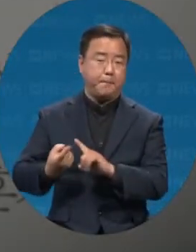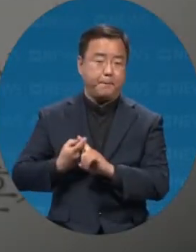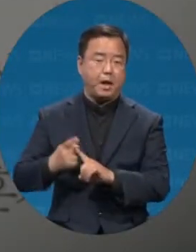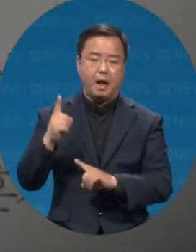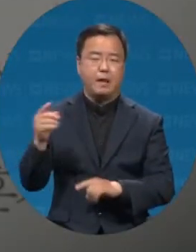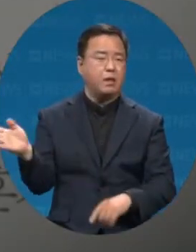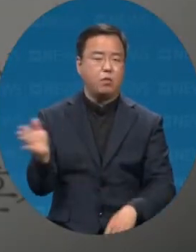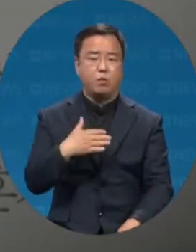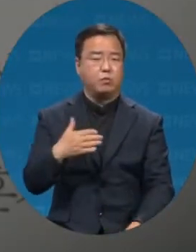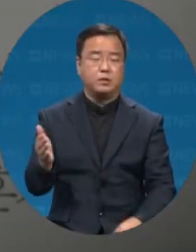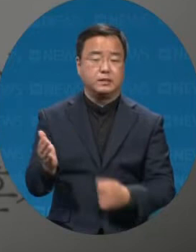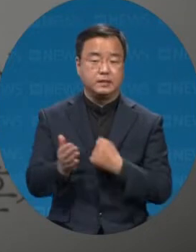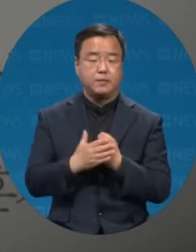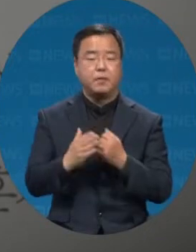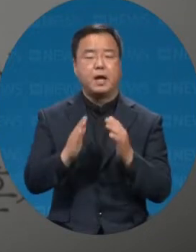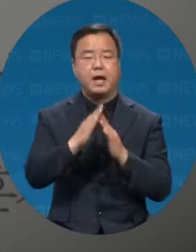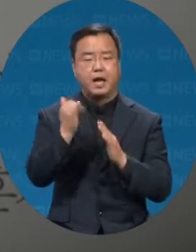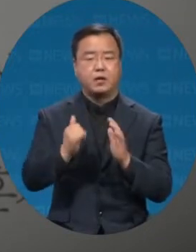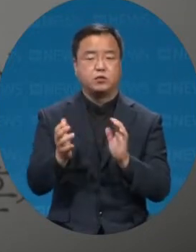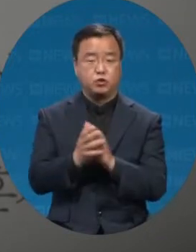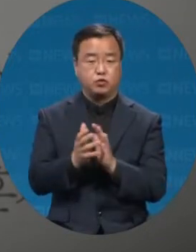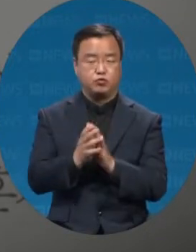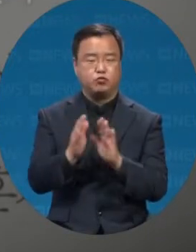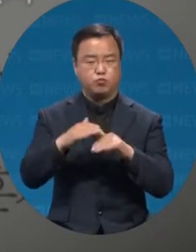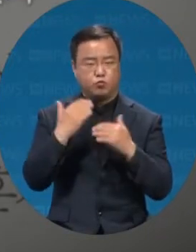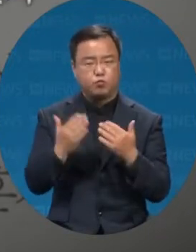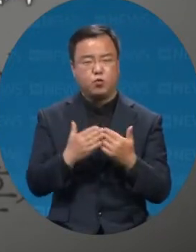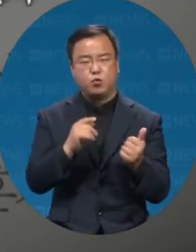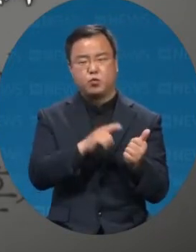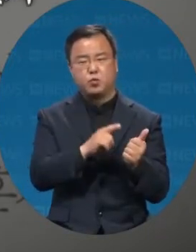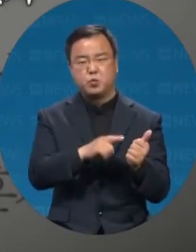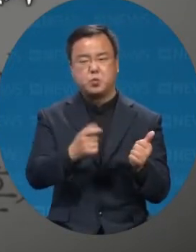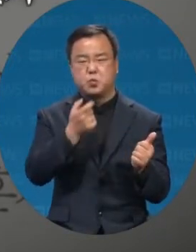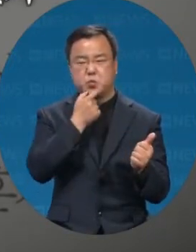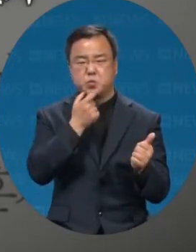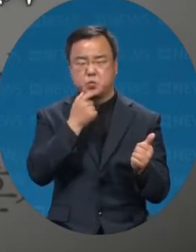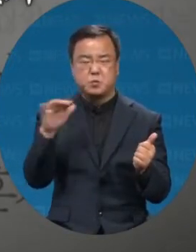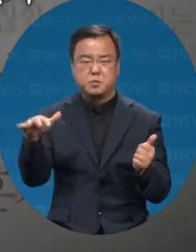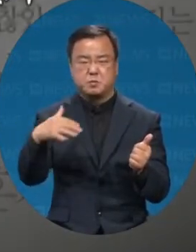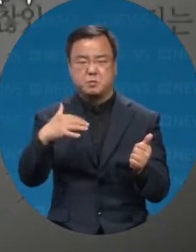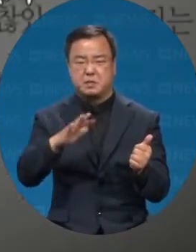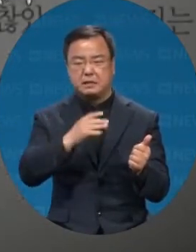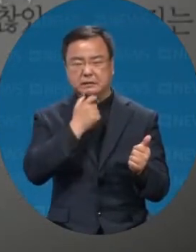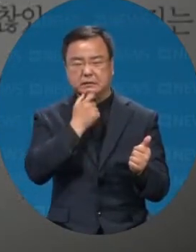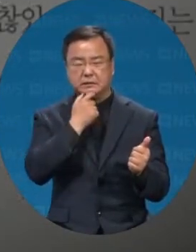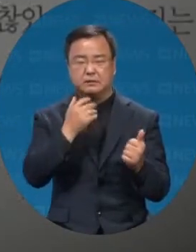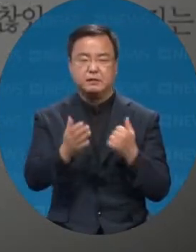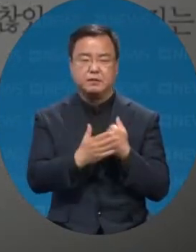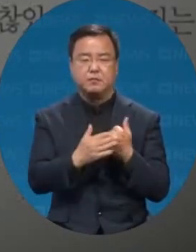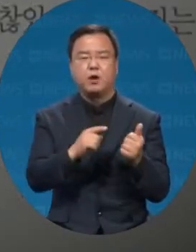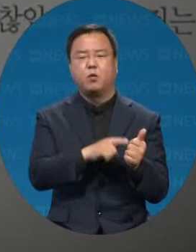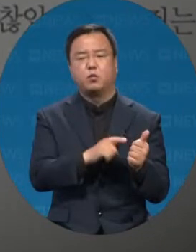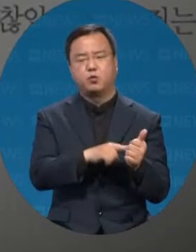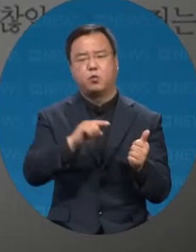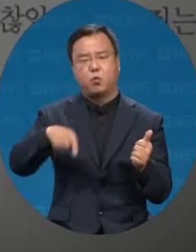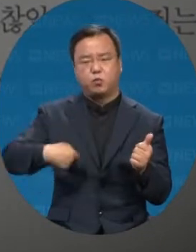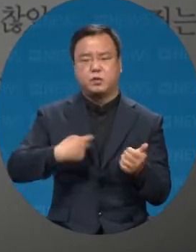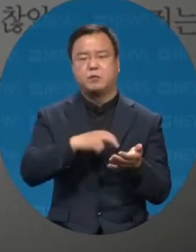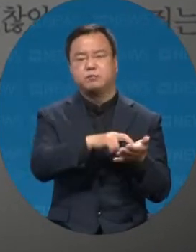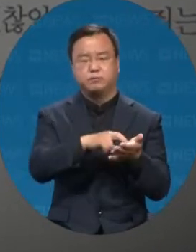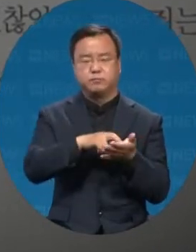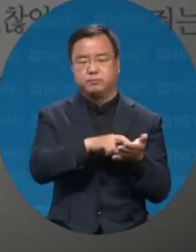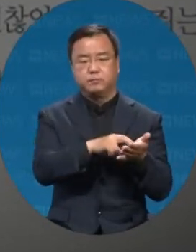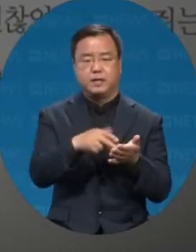없었거든. 가족도 친구도 모두 꼬랑지를 싫어했어. 그래서 늘 외톨이였지. 꼬랑지는 절편을